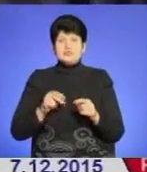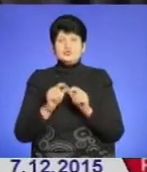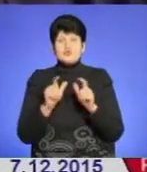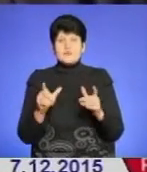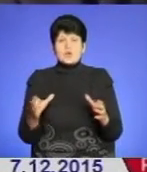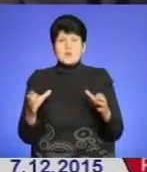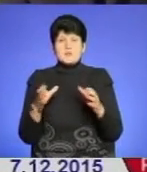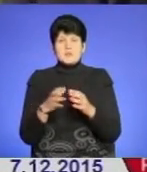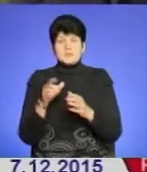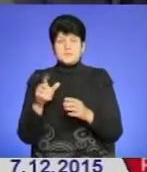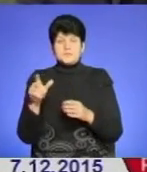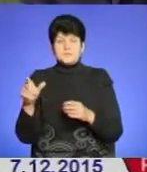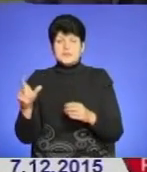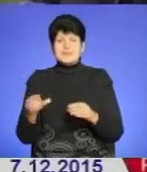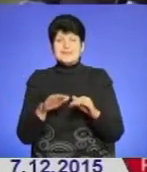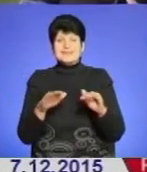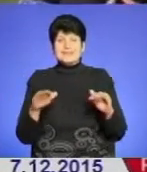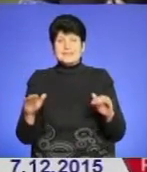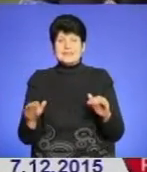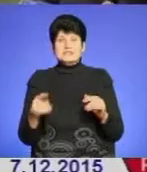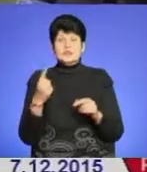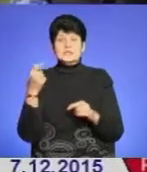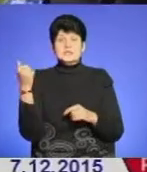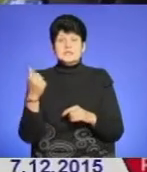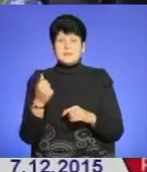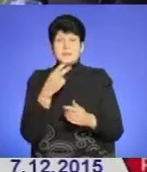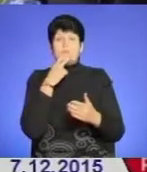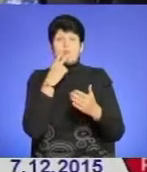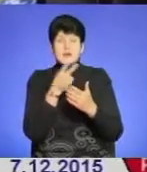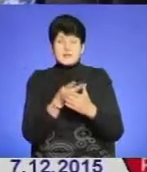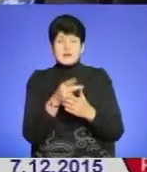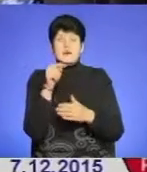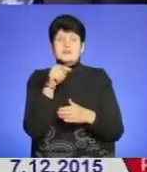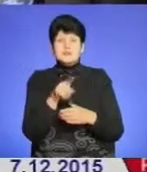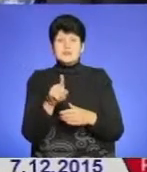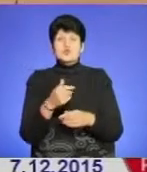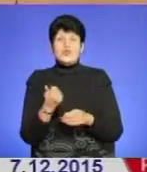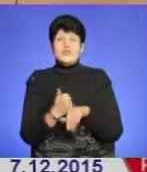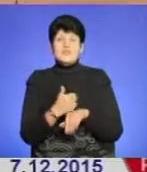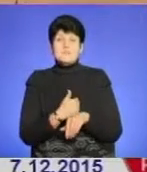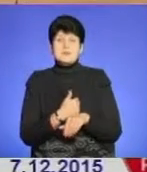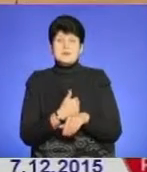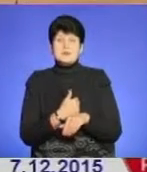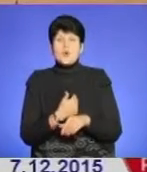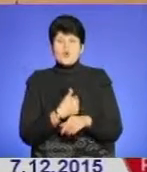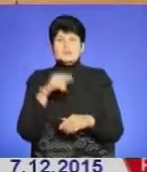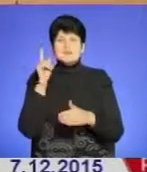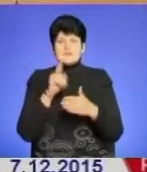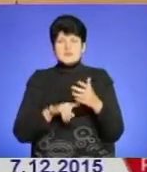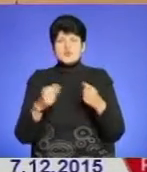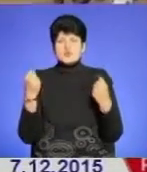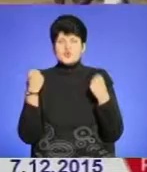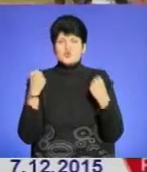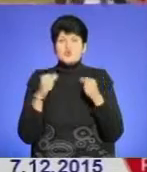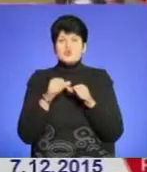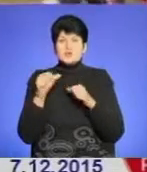об'єднали громади, об'єднали дітей і буквально за тиждень ми показали те, що головне бажання. Хочеться вірити, що спорт, а